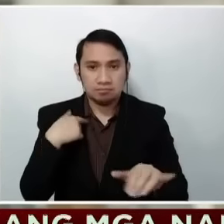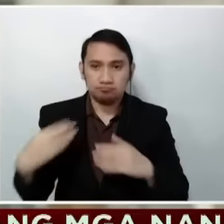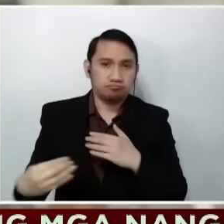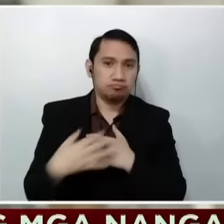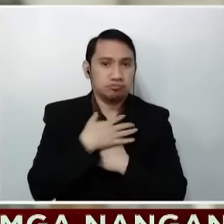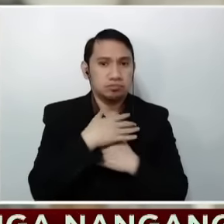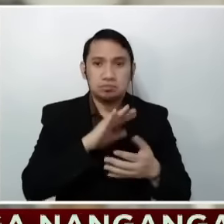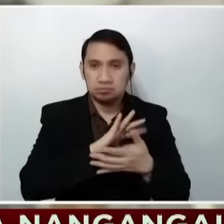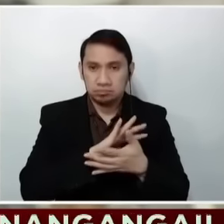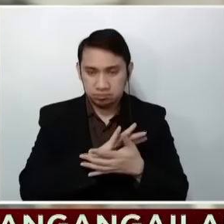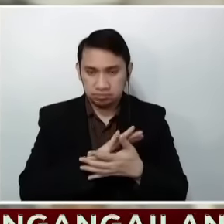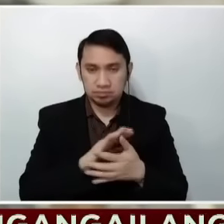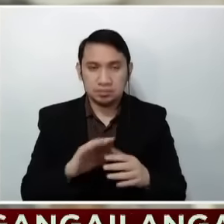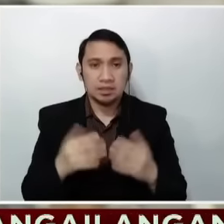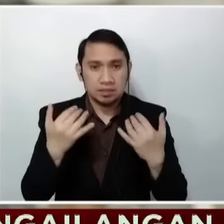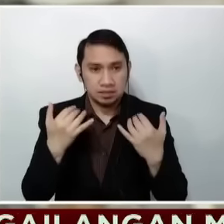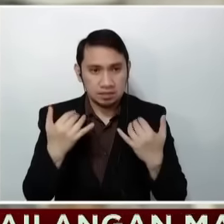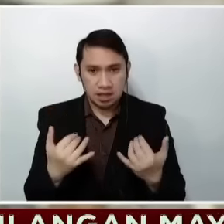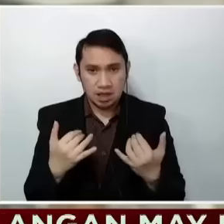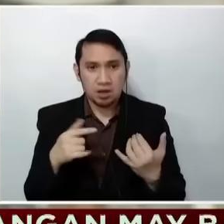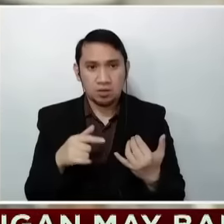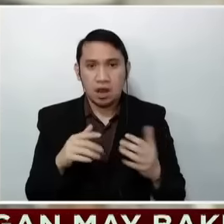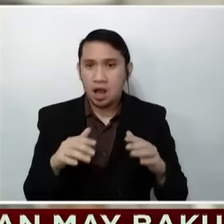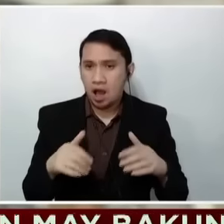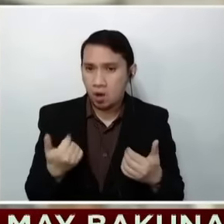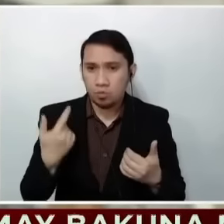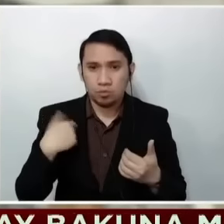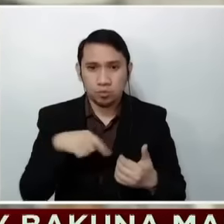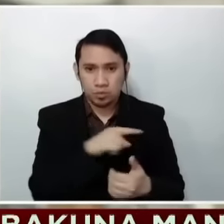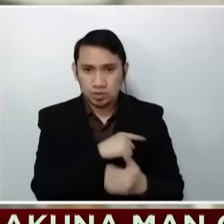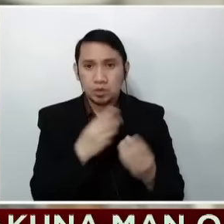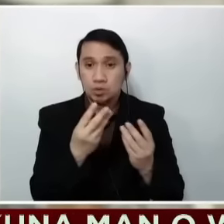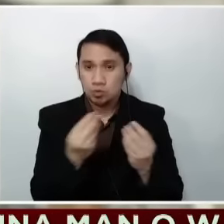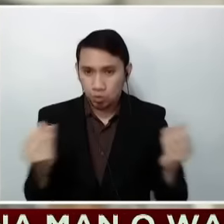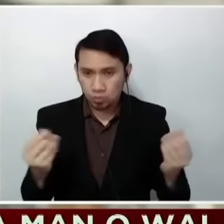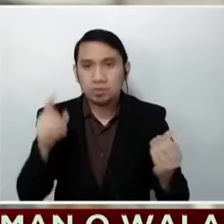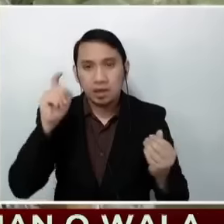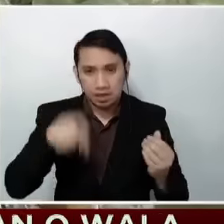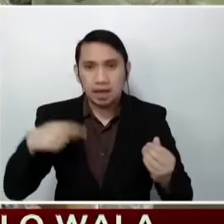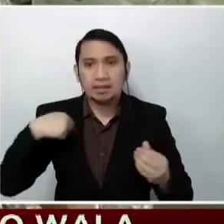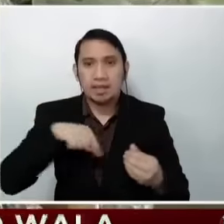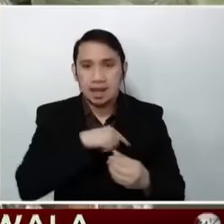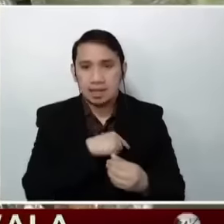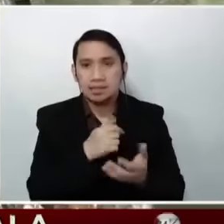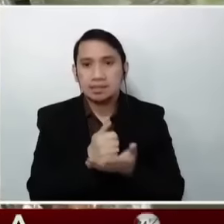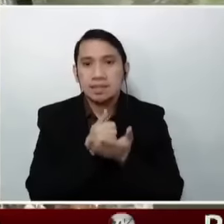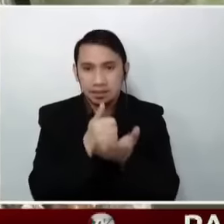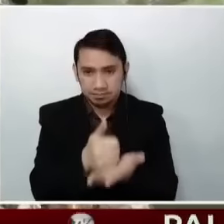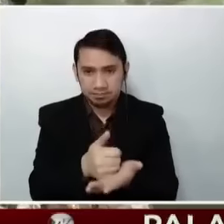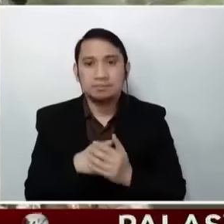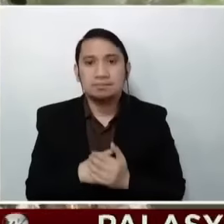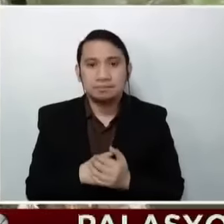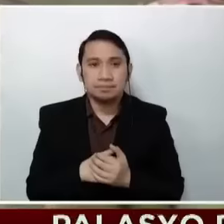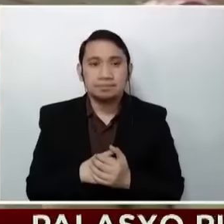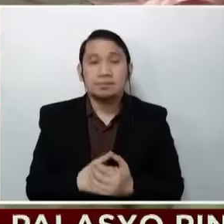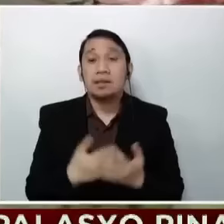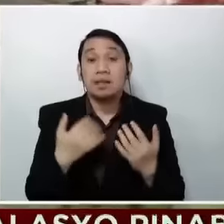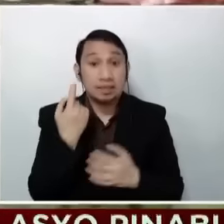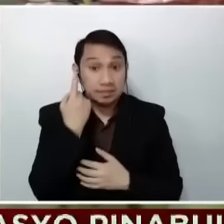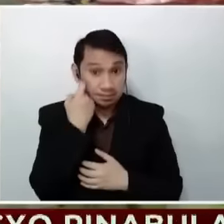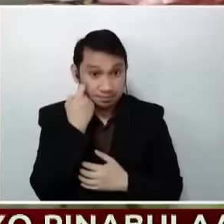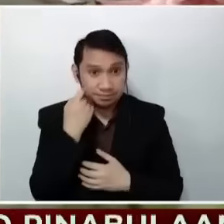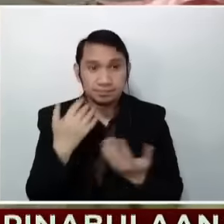hindi tayo makakaahon mula sa ating sitwasyon kung hindi tayo magtutulungan. Kanina, naunang kumuha ng